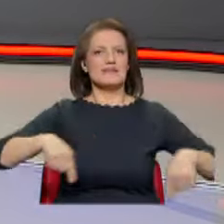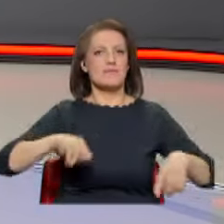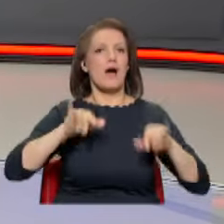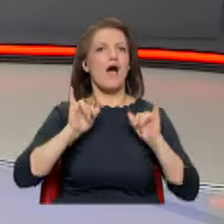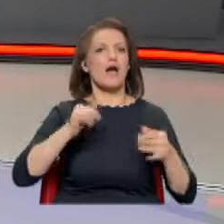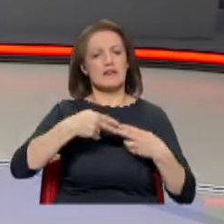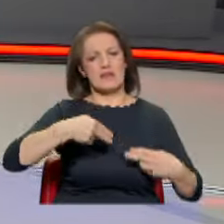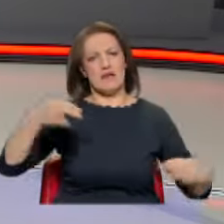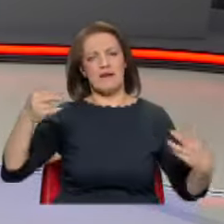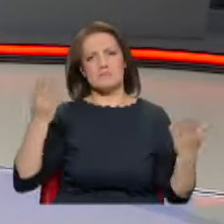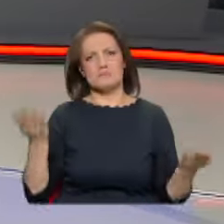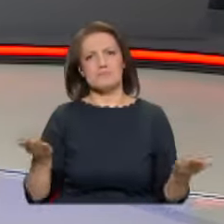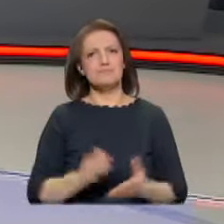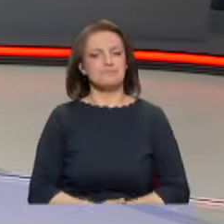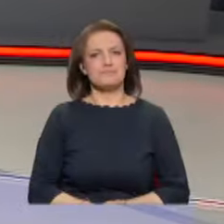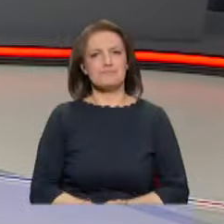hikaye.